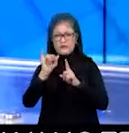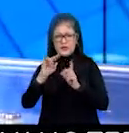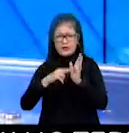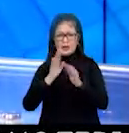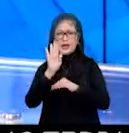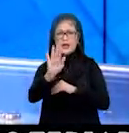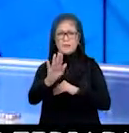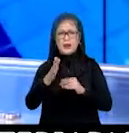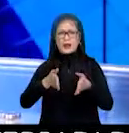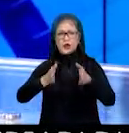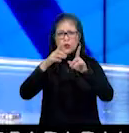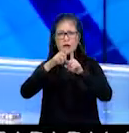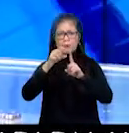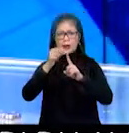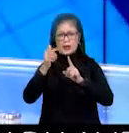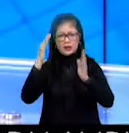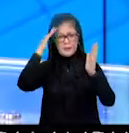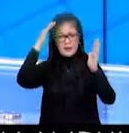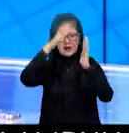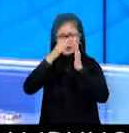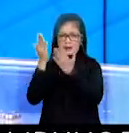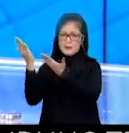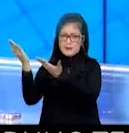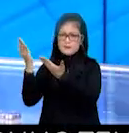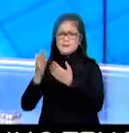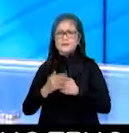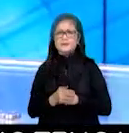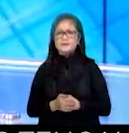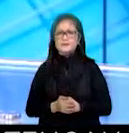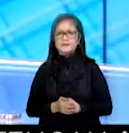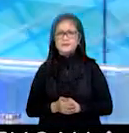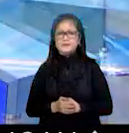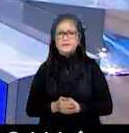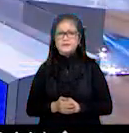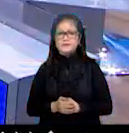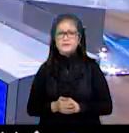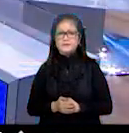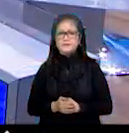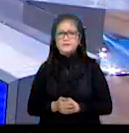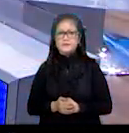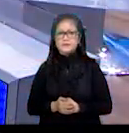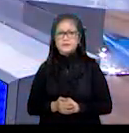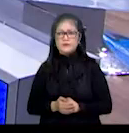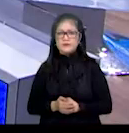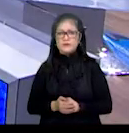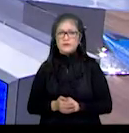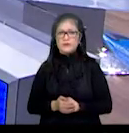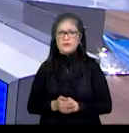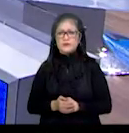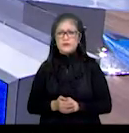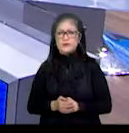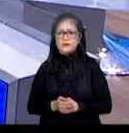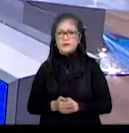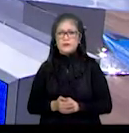Nana Jamal di Makassar. Kita sudah langsung bergabung dengan Calvin terlebih dahulu. Ya Calvin, bagaimana update terkini dan juga